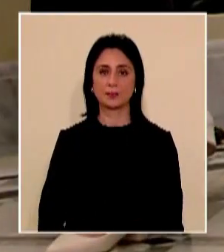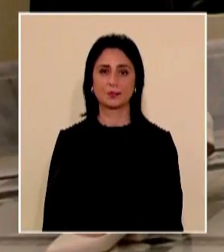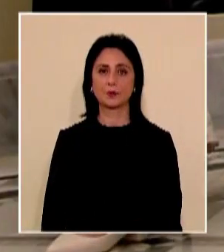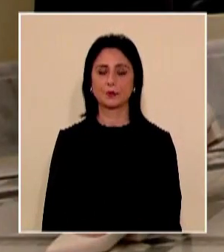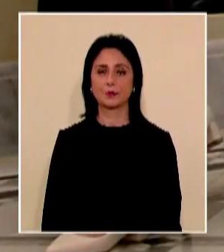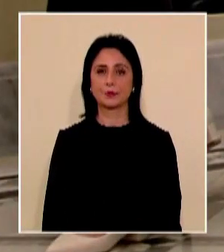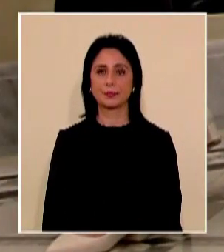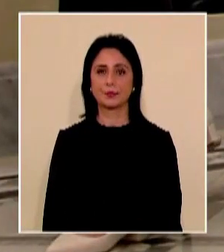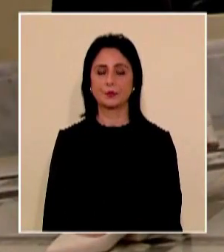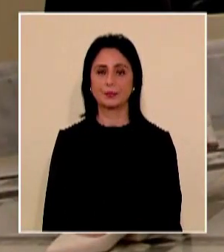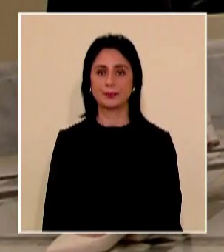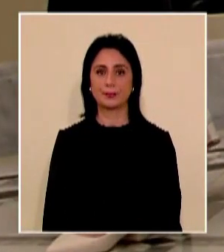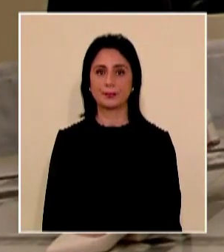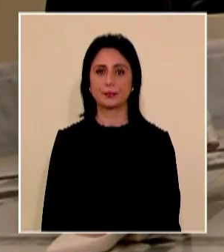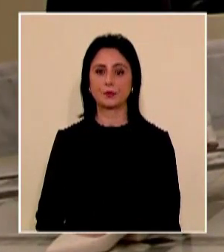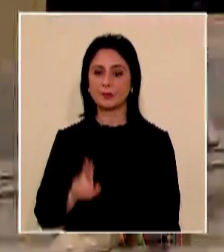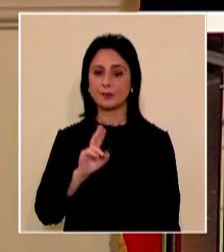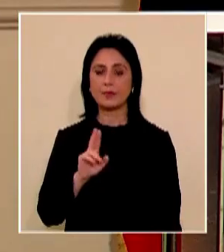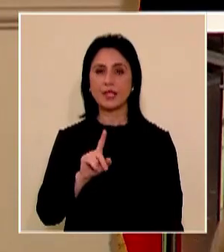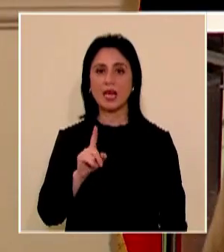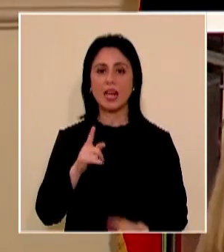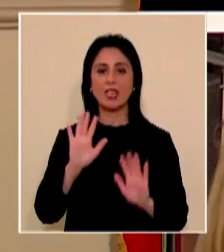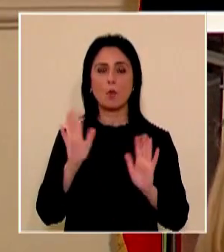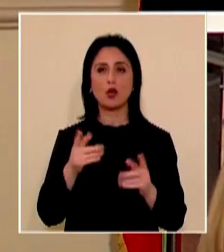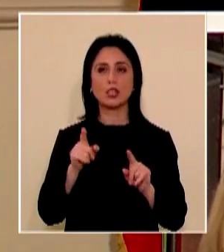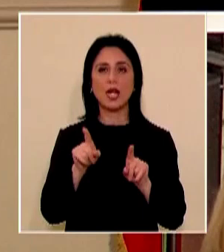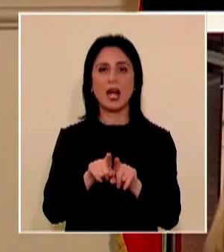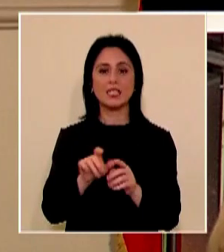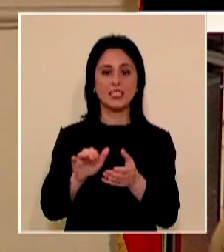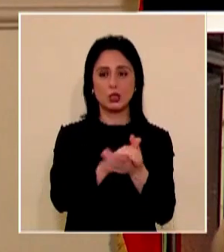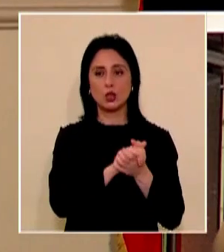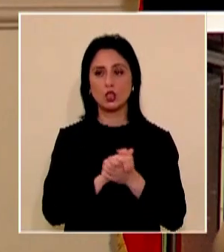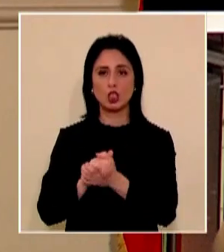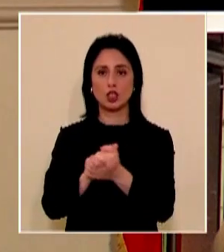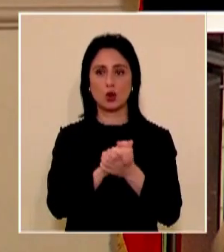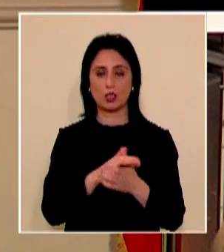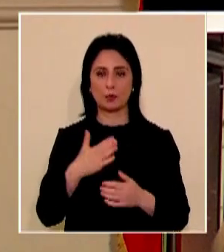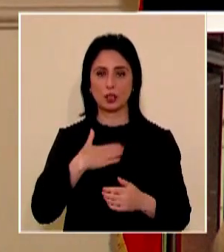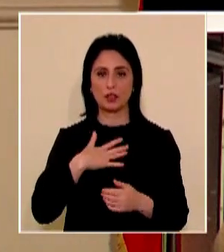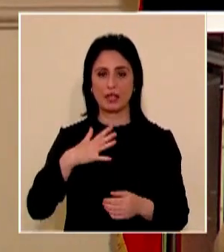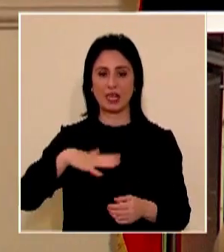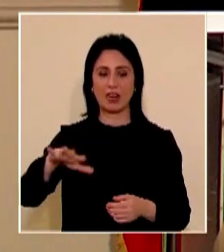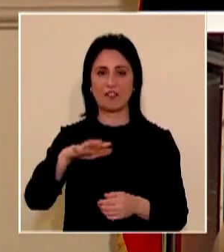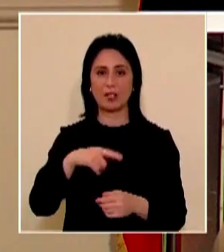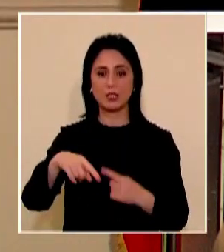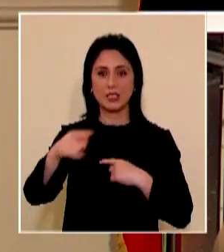budowania solidarności między naszymi państwami i narodami, jak również